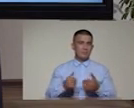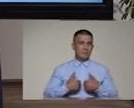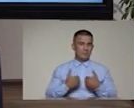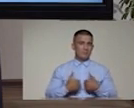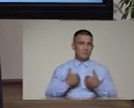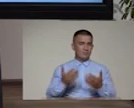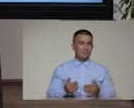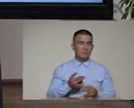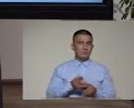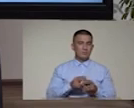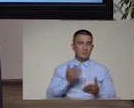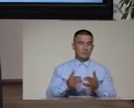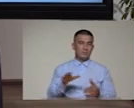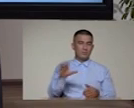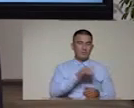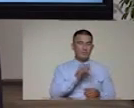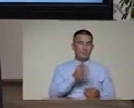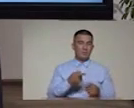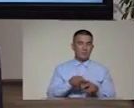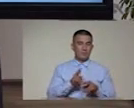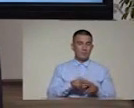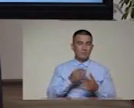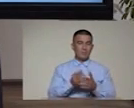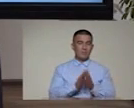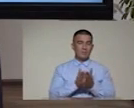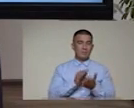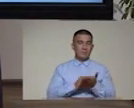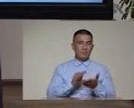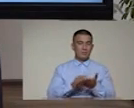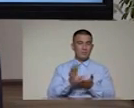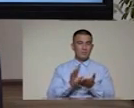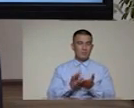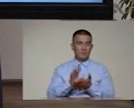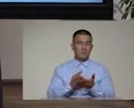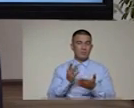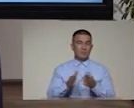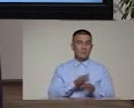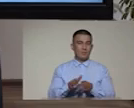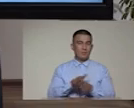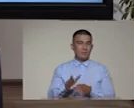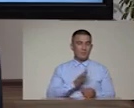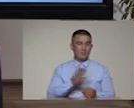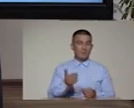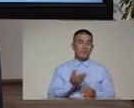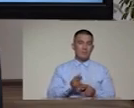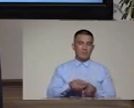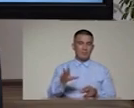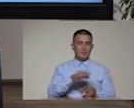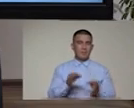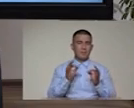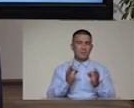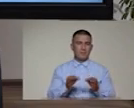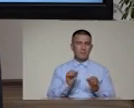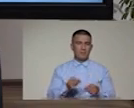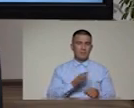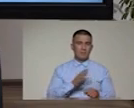qiling. Agar siz ham darslikda berilgan mashqni quyidagi tartibda bajarayotgan bo'lsangiz, demak, to'g'ri